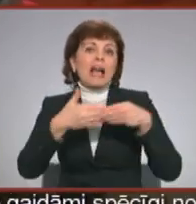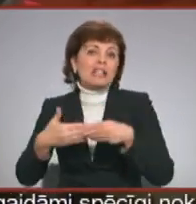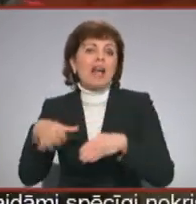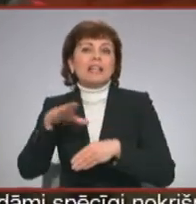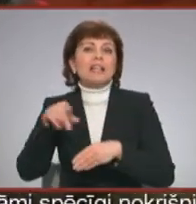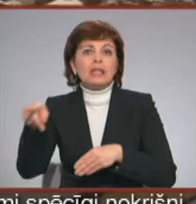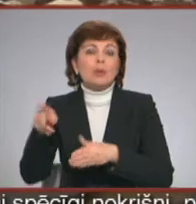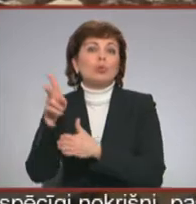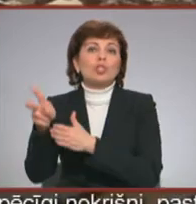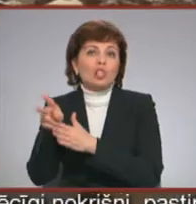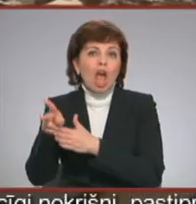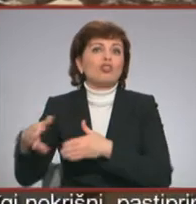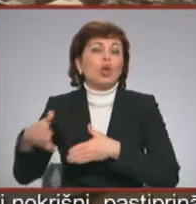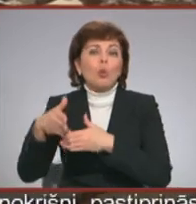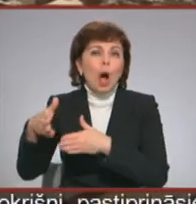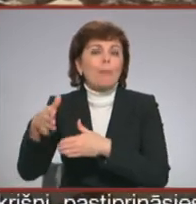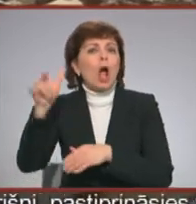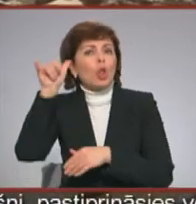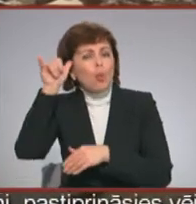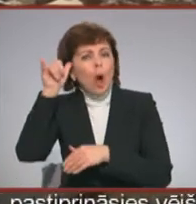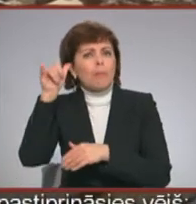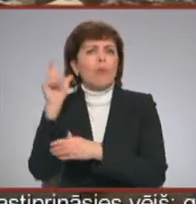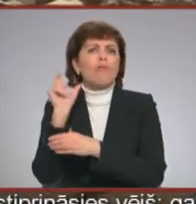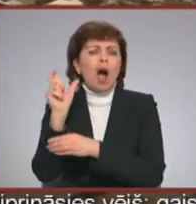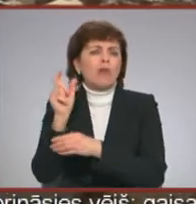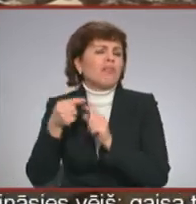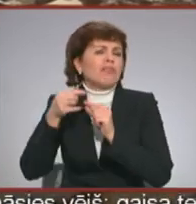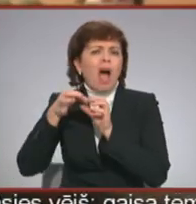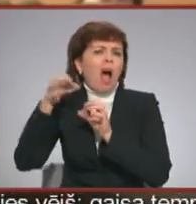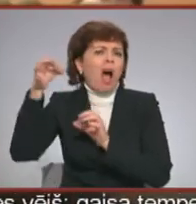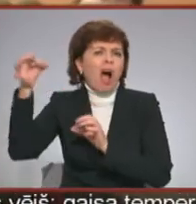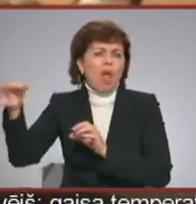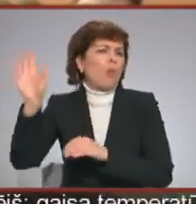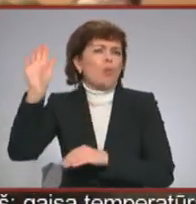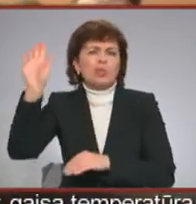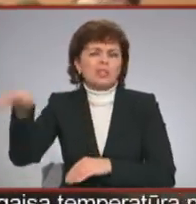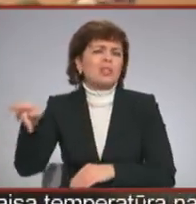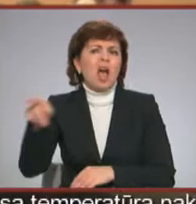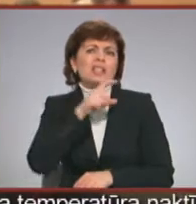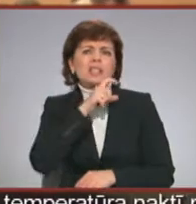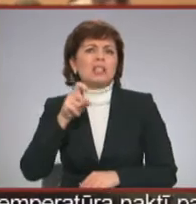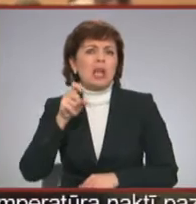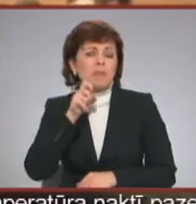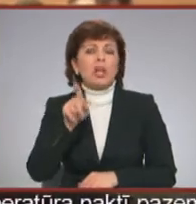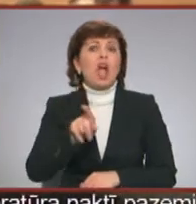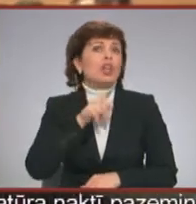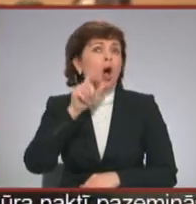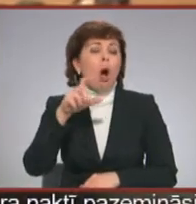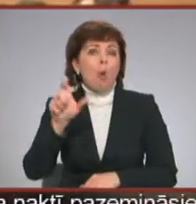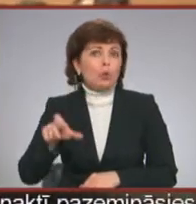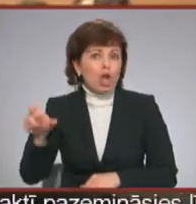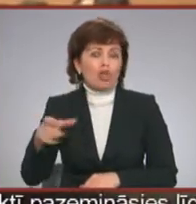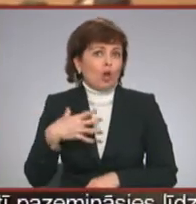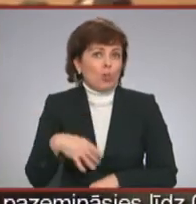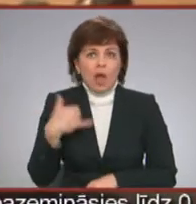sākās smagais ceļš lopu vagonos uz attālākajiem Sibīrijas apgabaliem. Jaunieši ļoti klausās, un viņiem tas interesē, jo viņiem